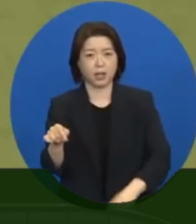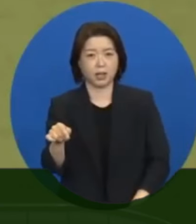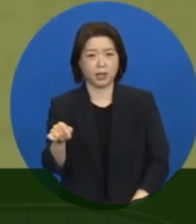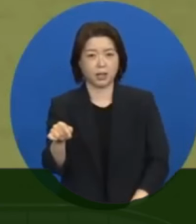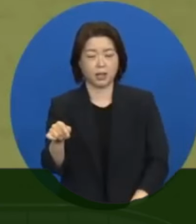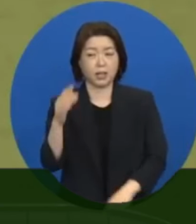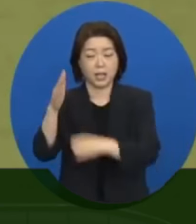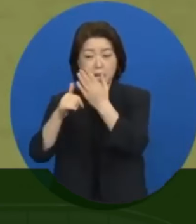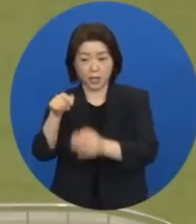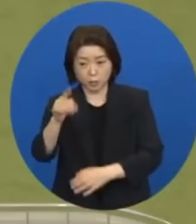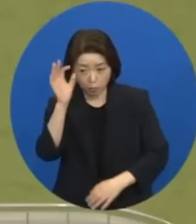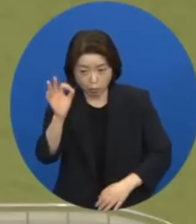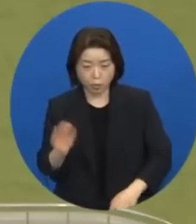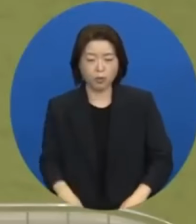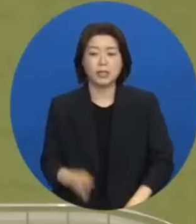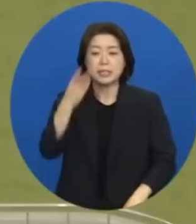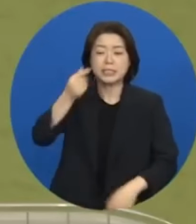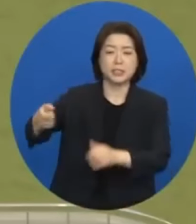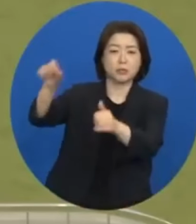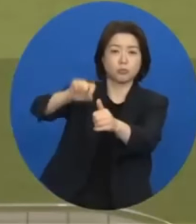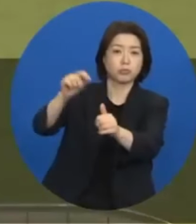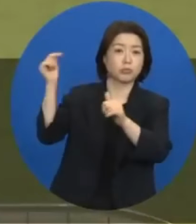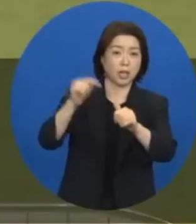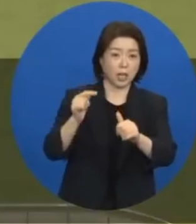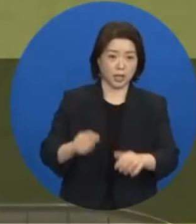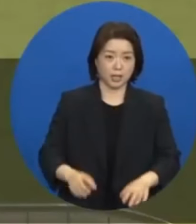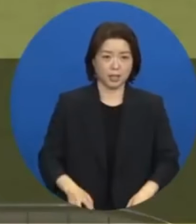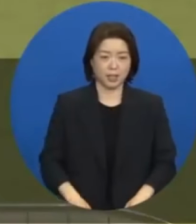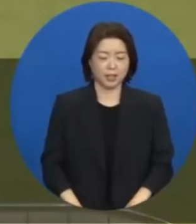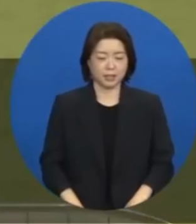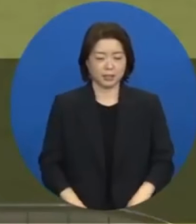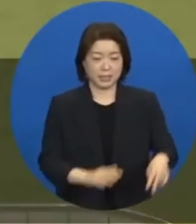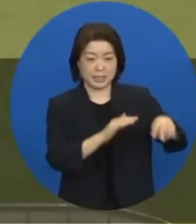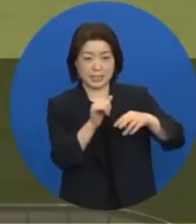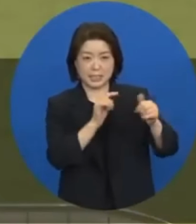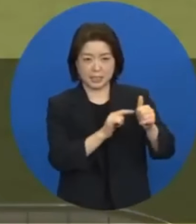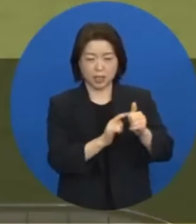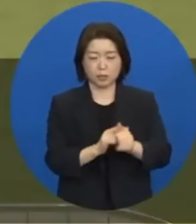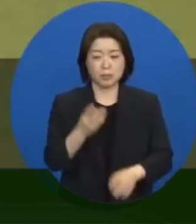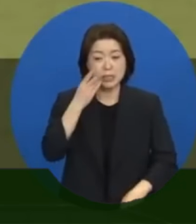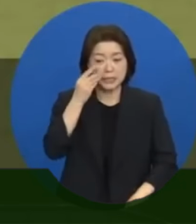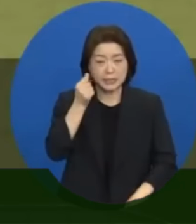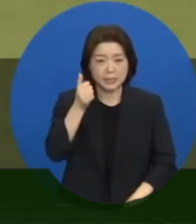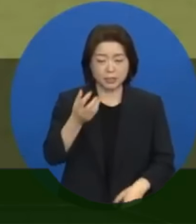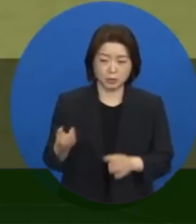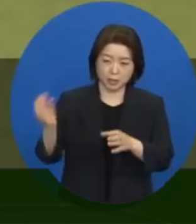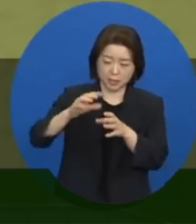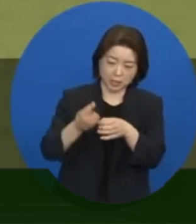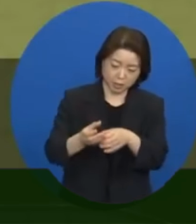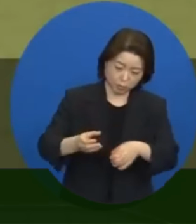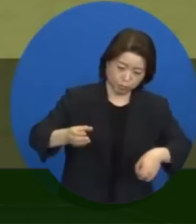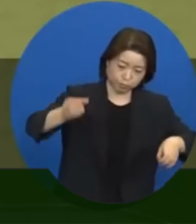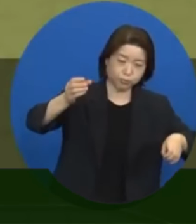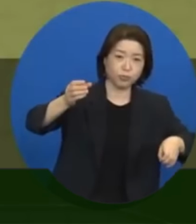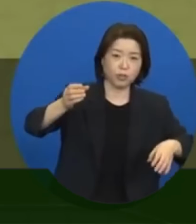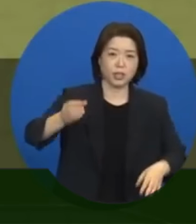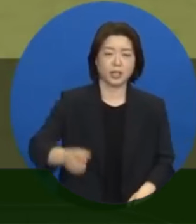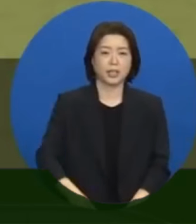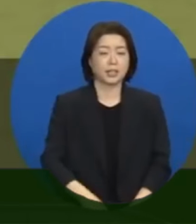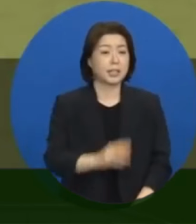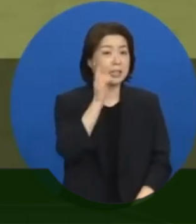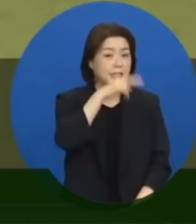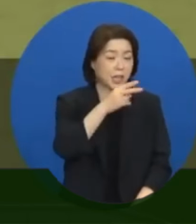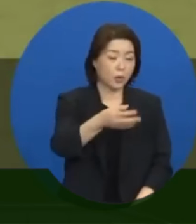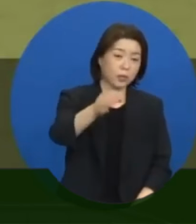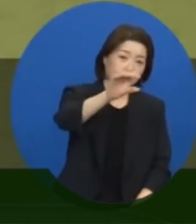부으라 하시는 거예요 자 13절에 사무엘이 기름이 담긴 뿔 기억나십니까 사울에게 부을 때 그냥 병이요